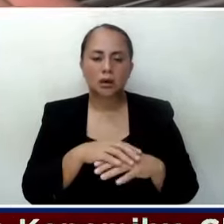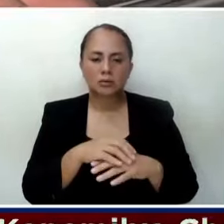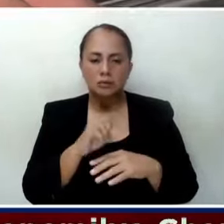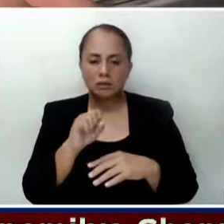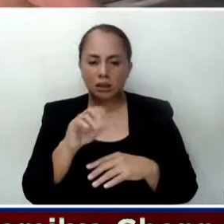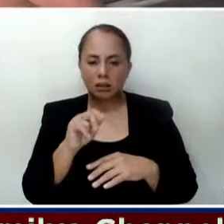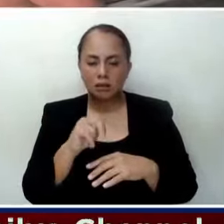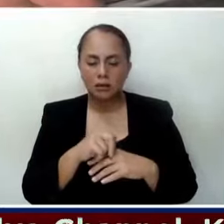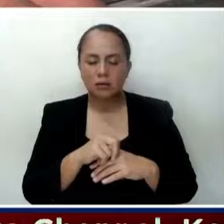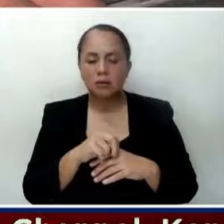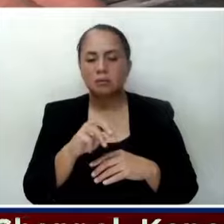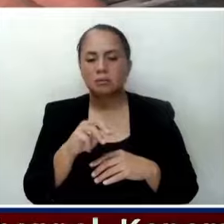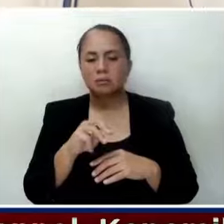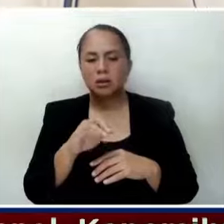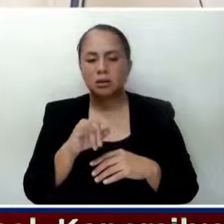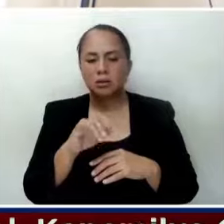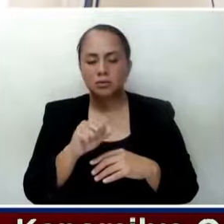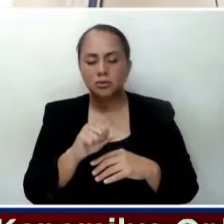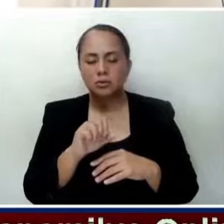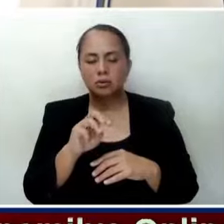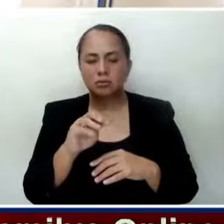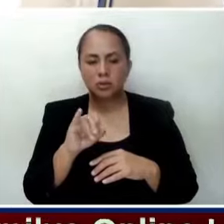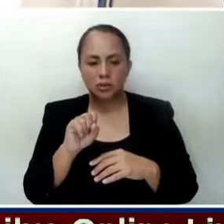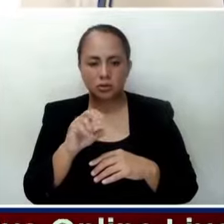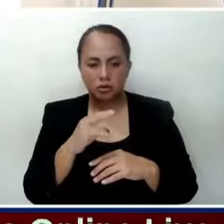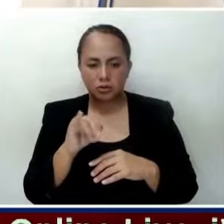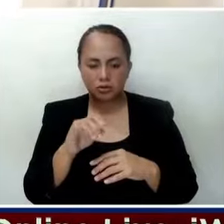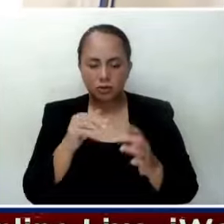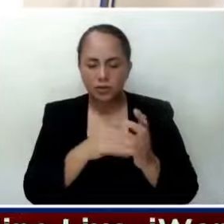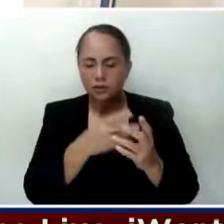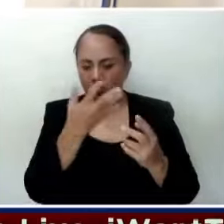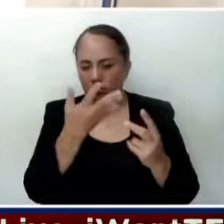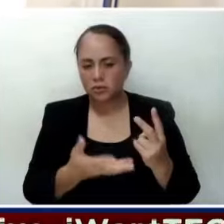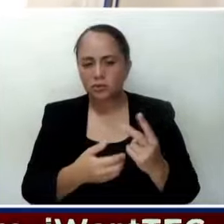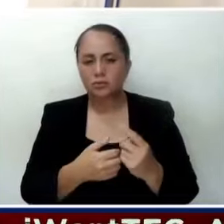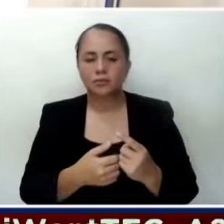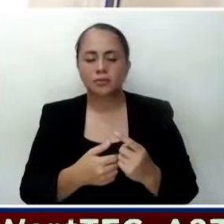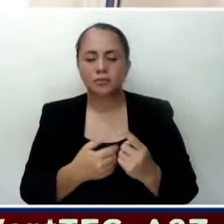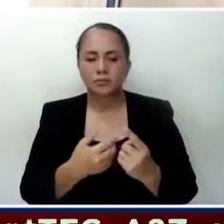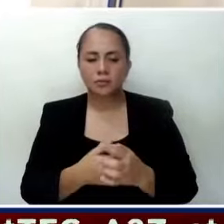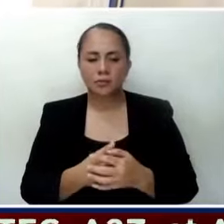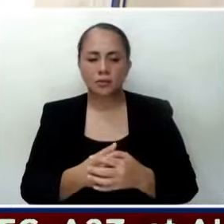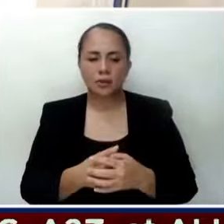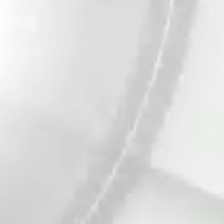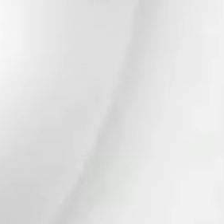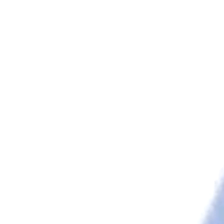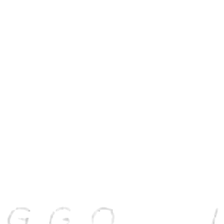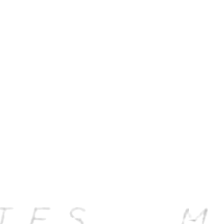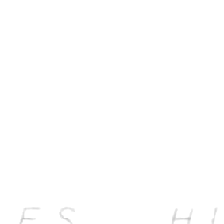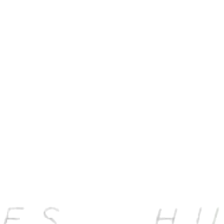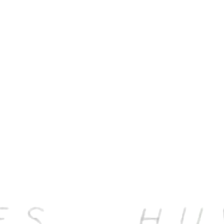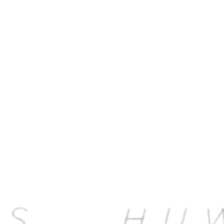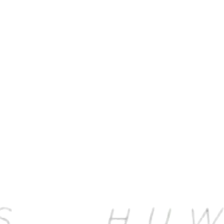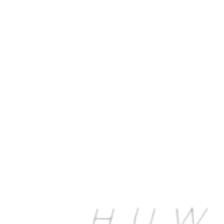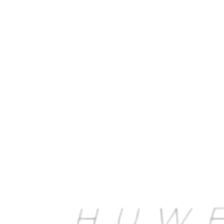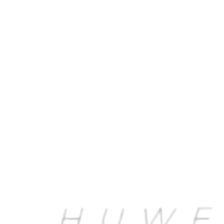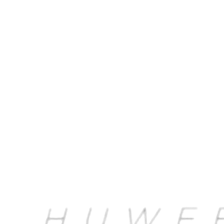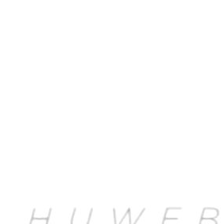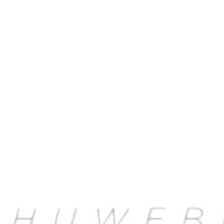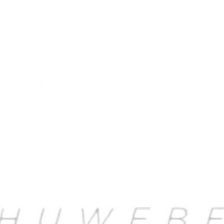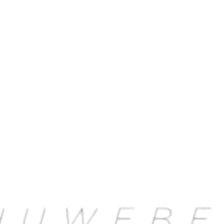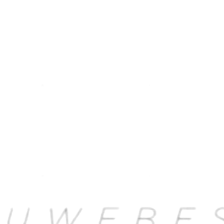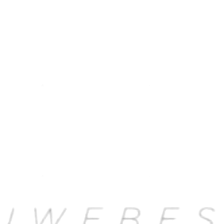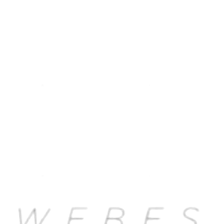malicious mischief laban sa suspect. Karen De Guzman, ABS-CBN News. Tuloy-tuloy po ang